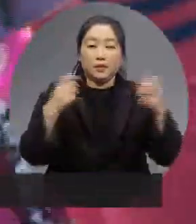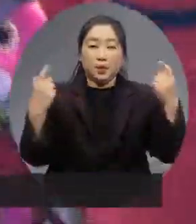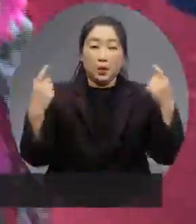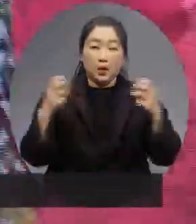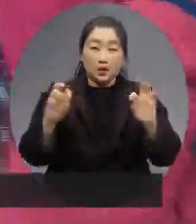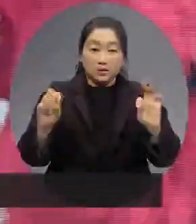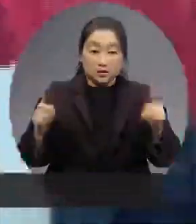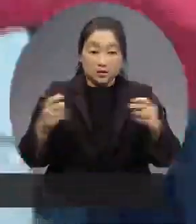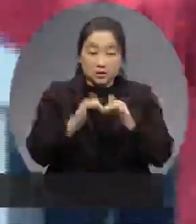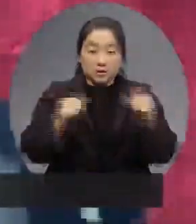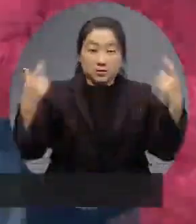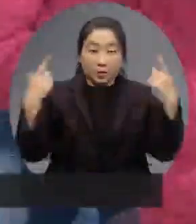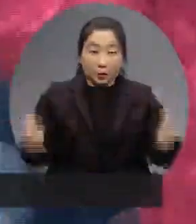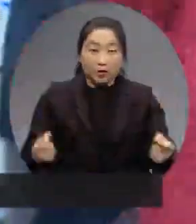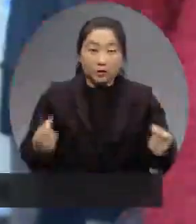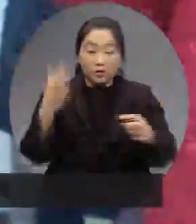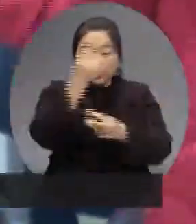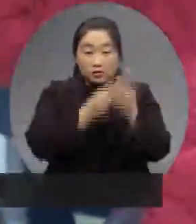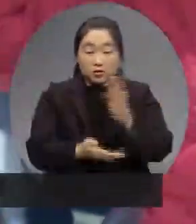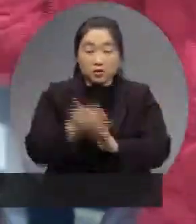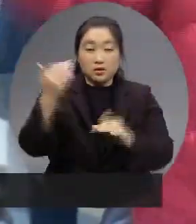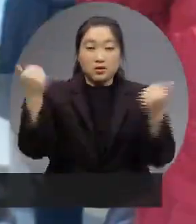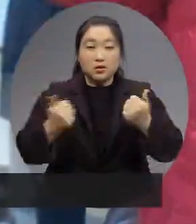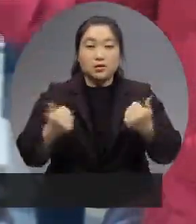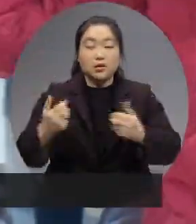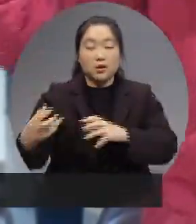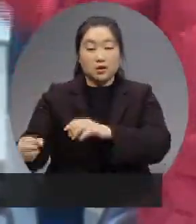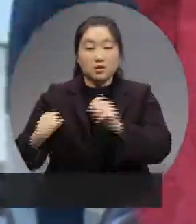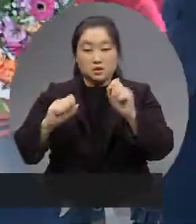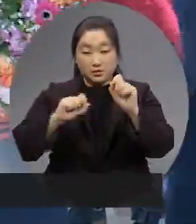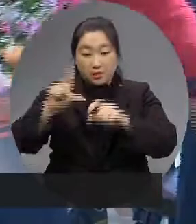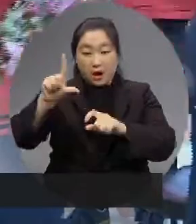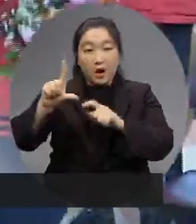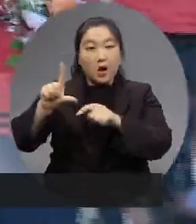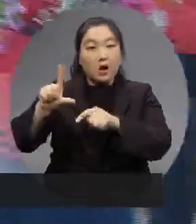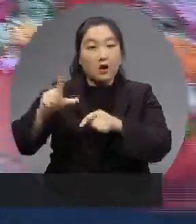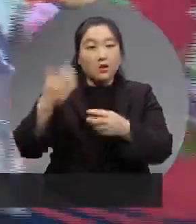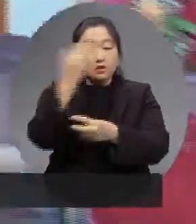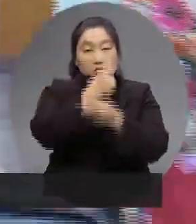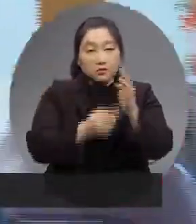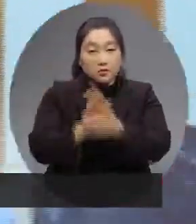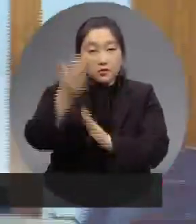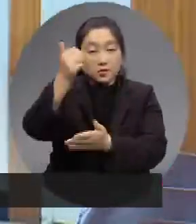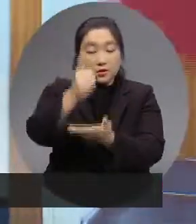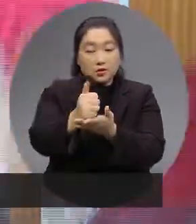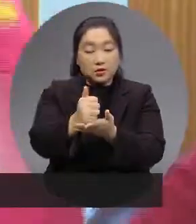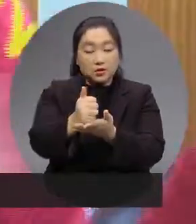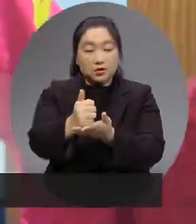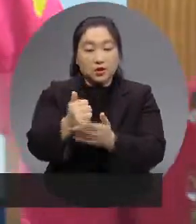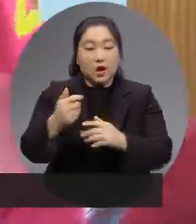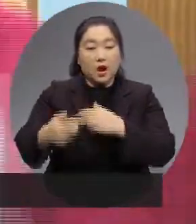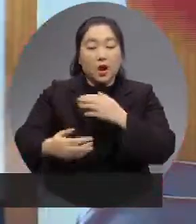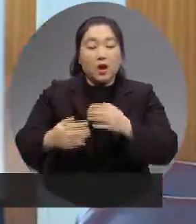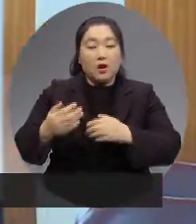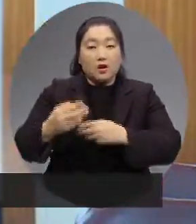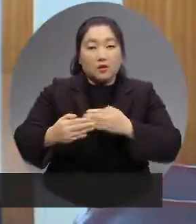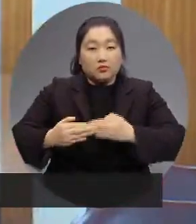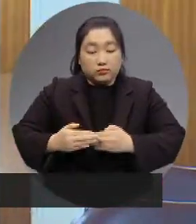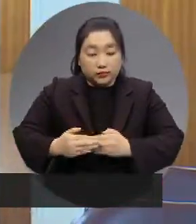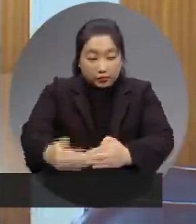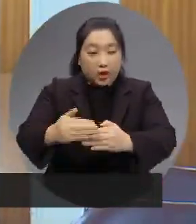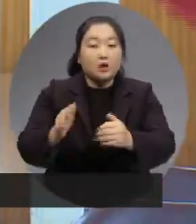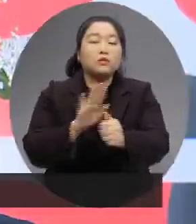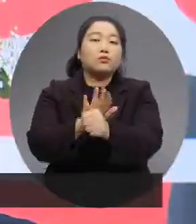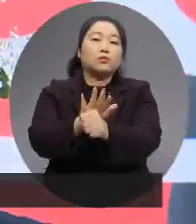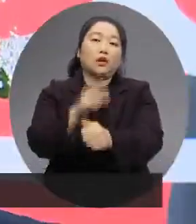동수였던 청주시 의회에서 국민의힘이 다수당을 차지하며 이범석 청주시장의 2년차 시정 운영도 탄력을 받게